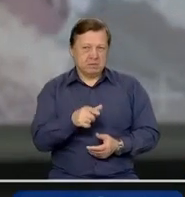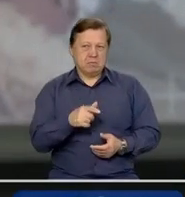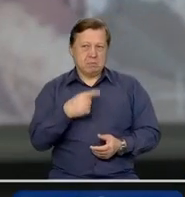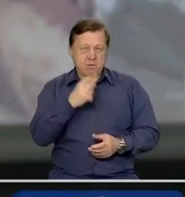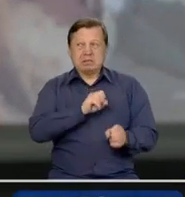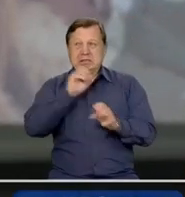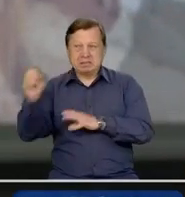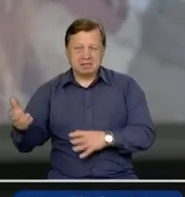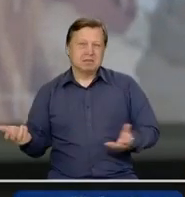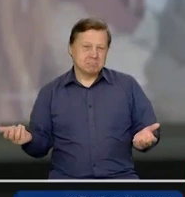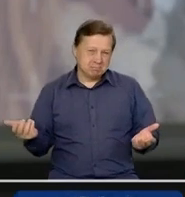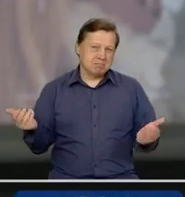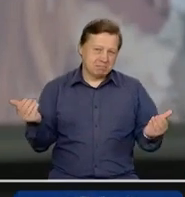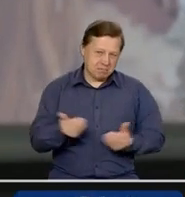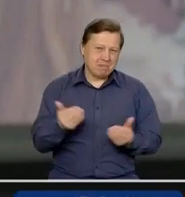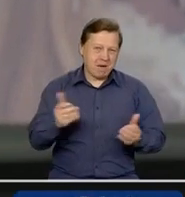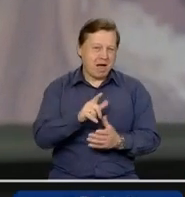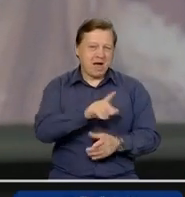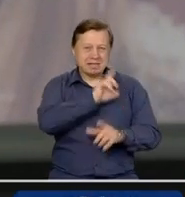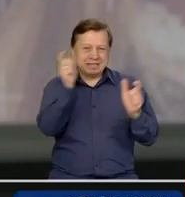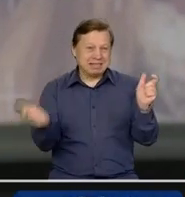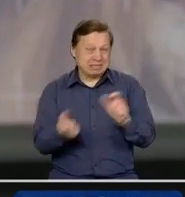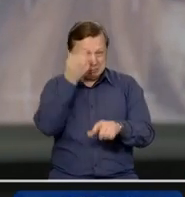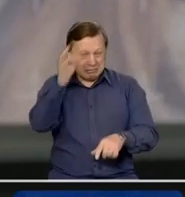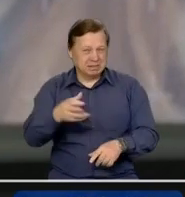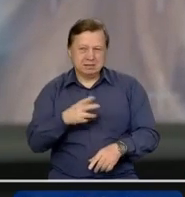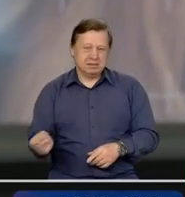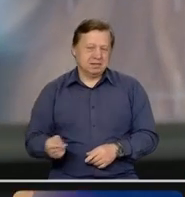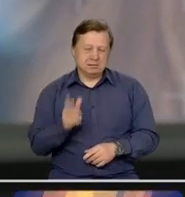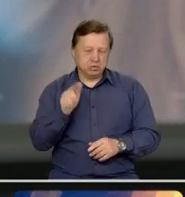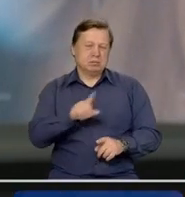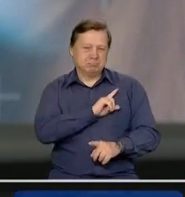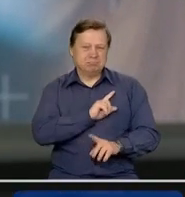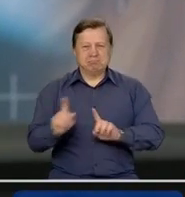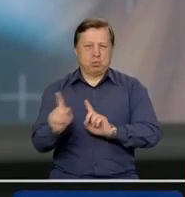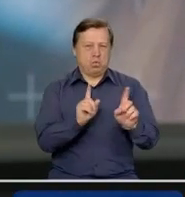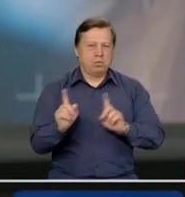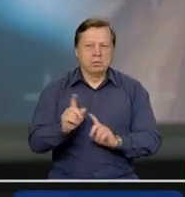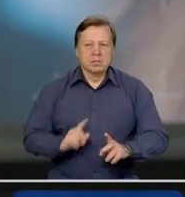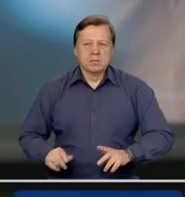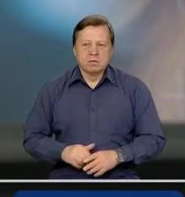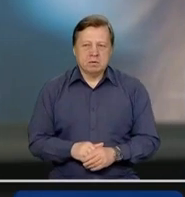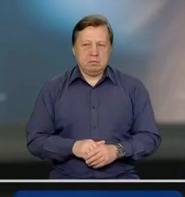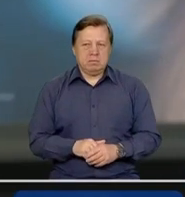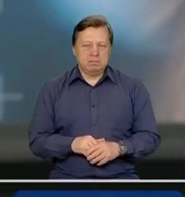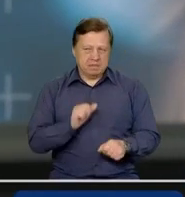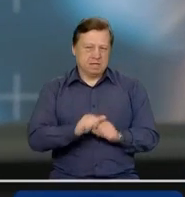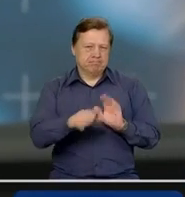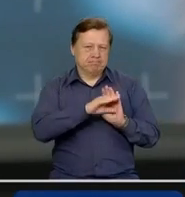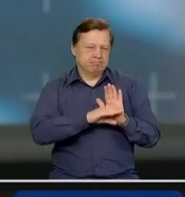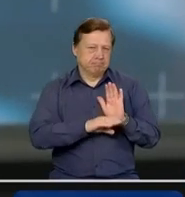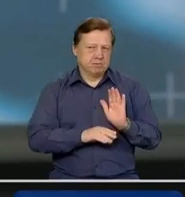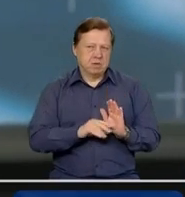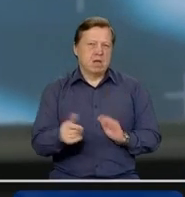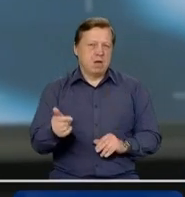i się zakaził. Więc to tutaj raczej takie bardziej zdroworozsądkowe też obowiązują zasady i